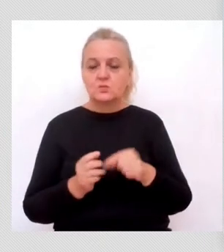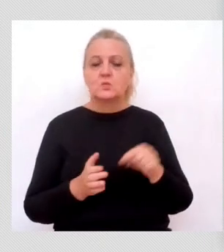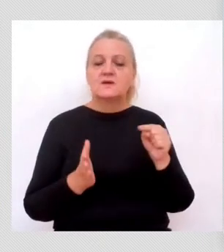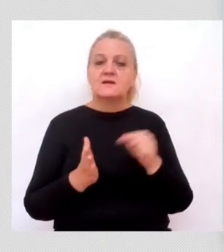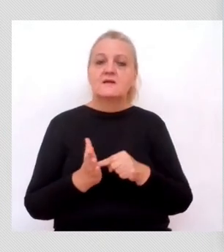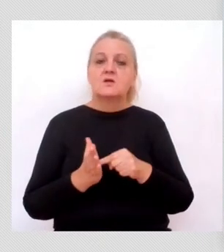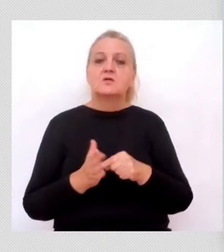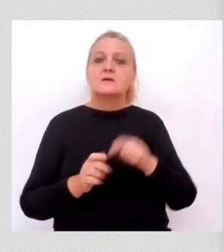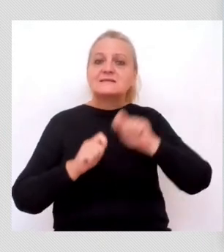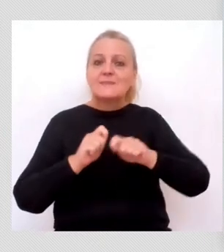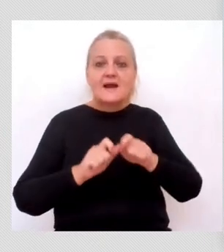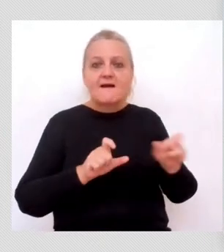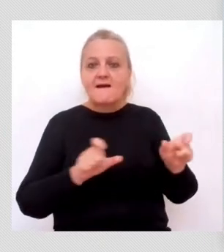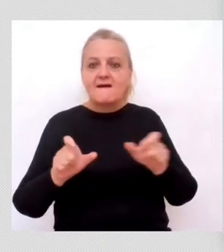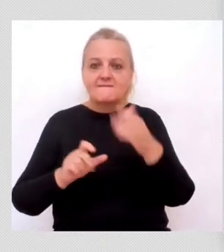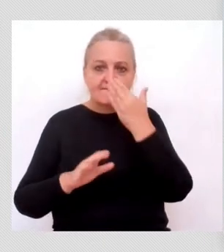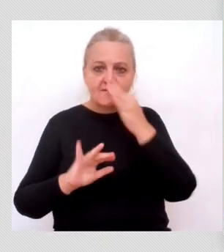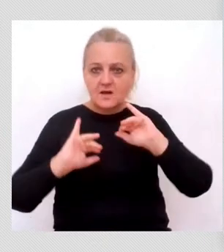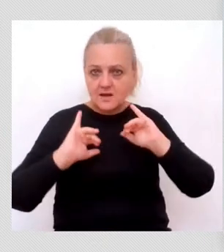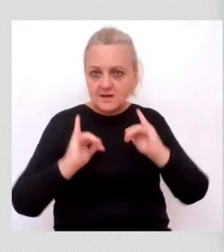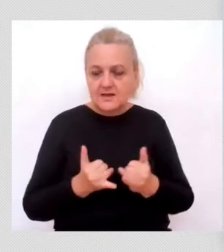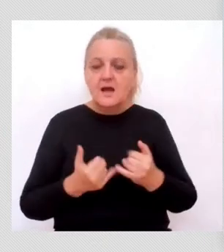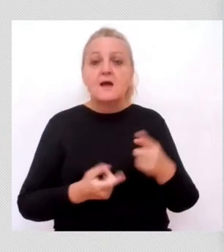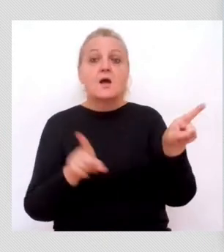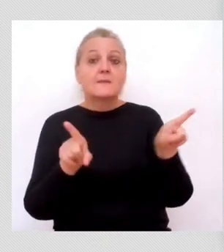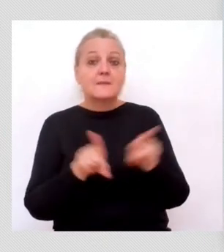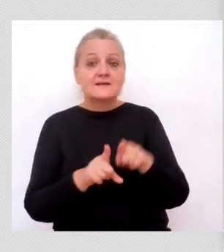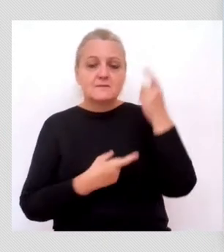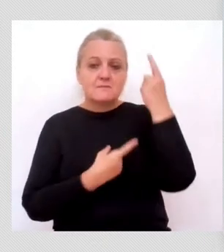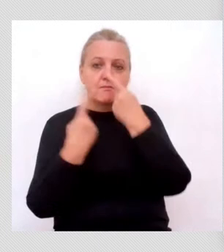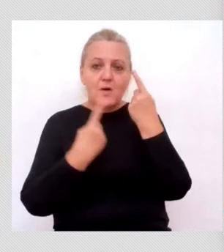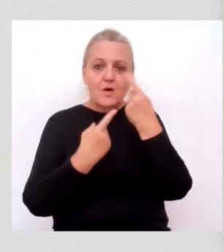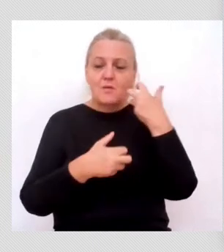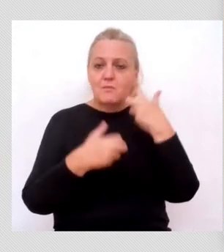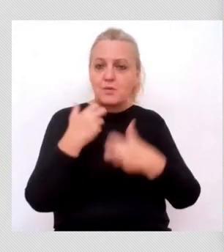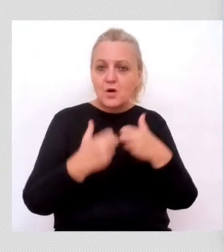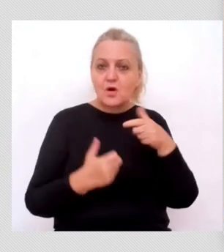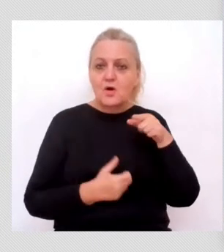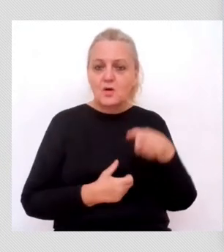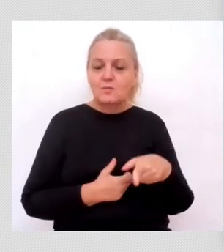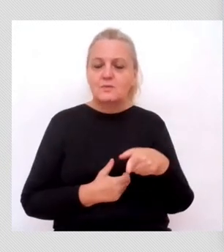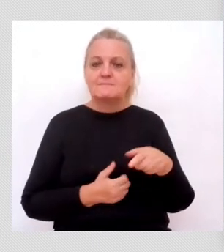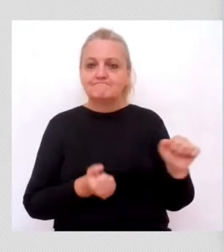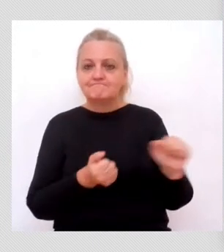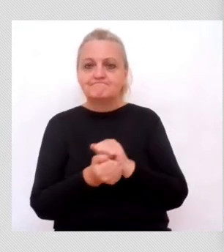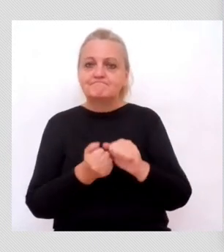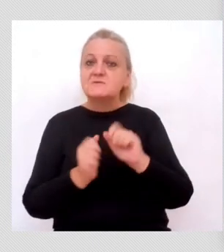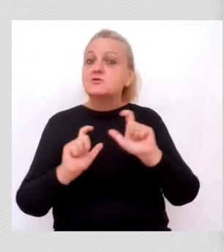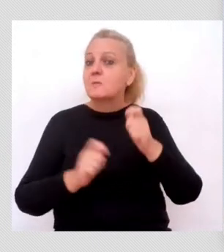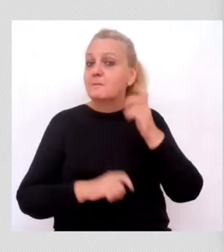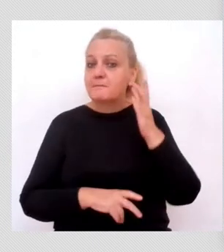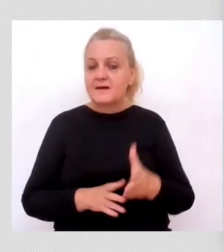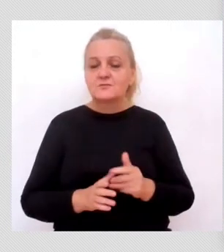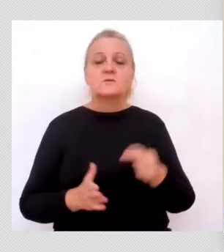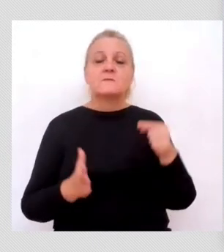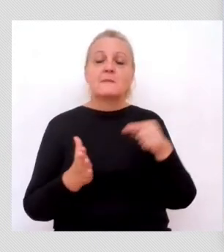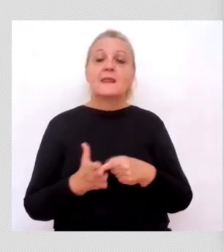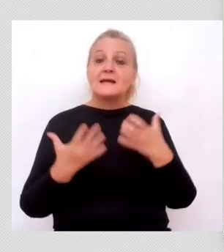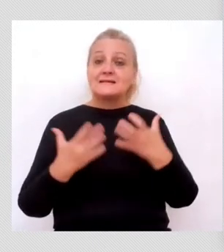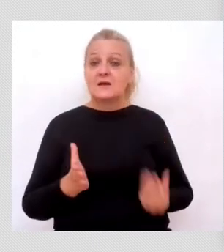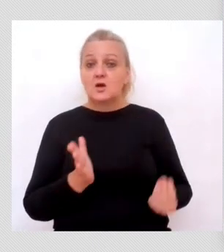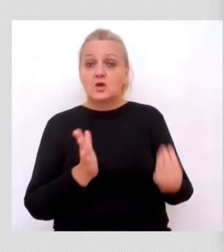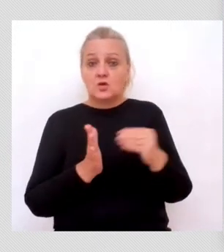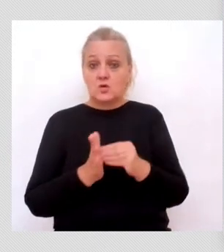ten monitoring powinien wyglądać i na zastanowienie się nad problemami, z jakimi musimy się zmierzyć. Ja bym chciał do tej dyskusji